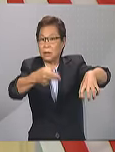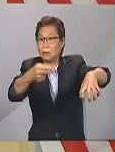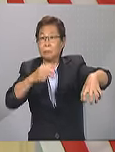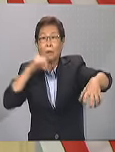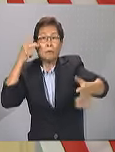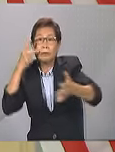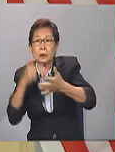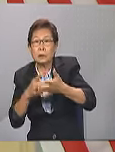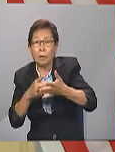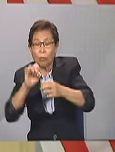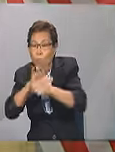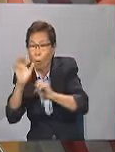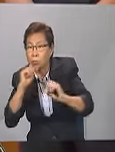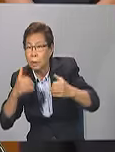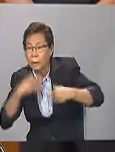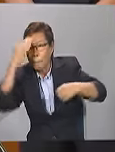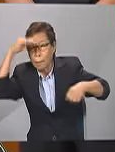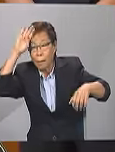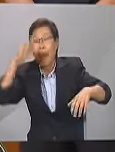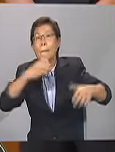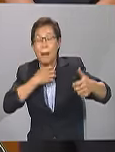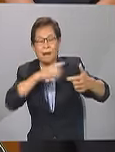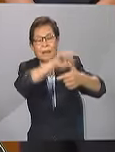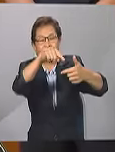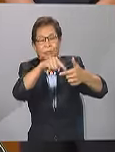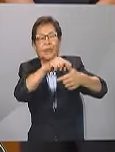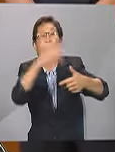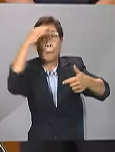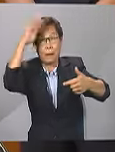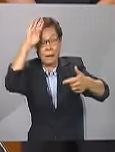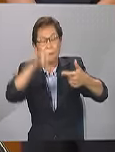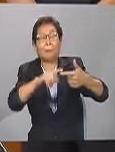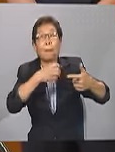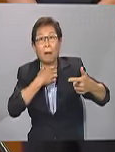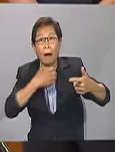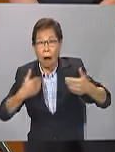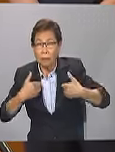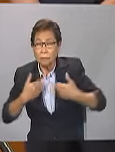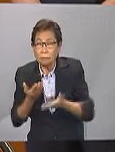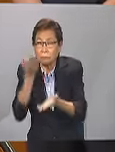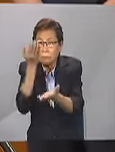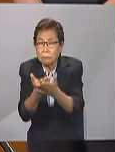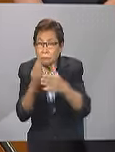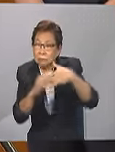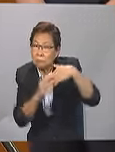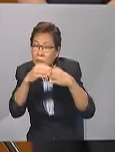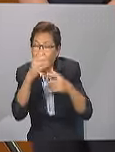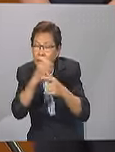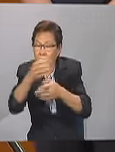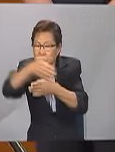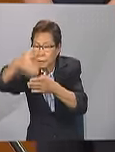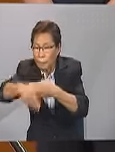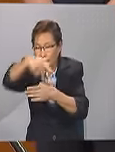dipesan keset teknologi di sana difahamkan Pera akan menyusul seperti itu Arka terdapat cadangan adanya pelanggaran atau